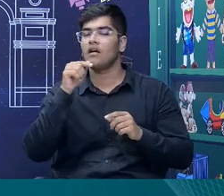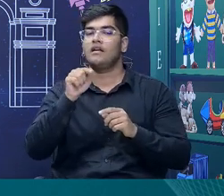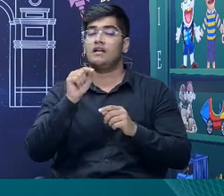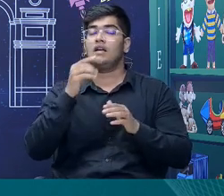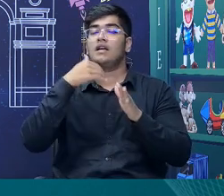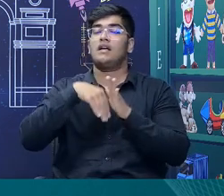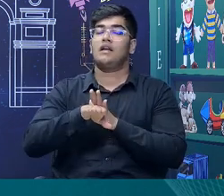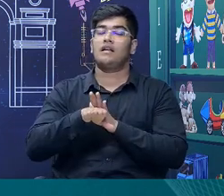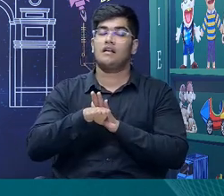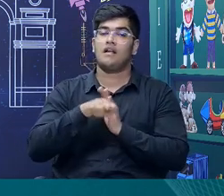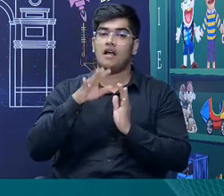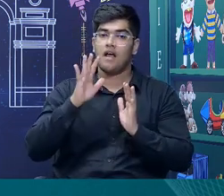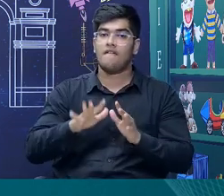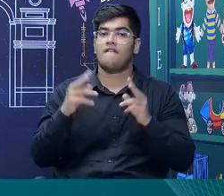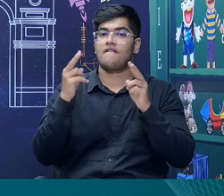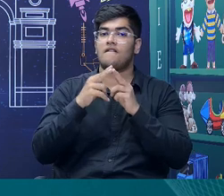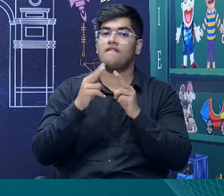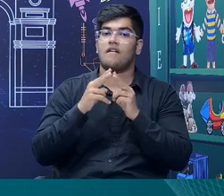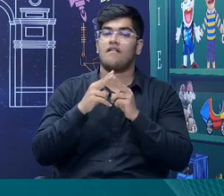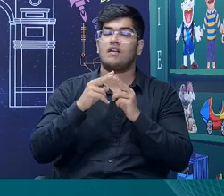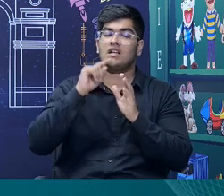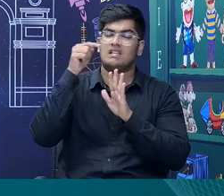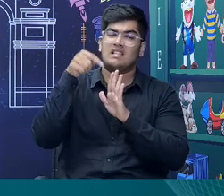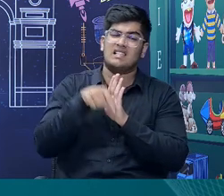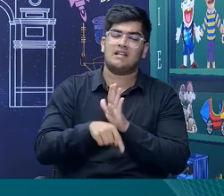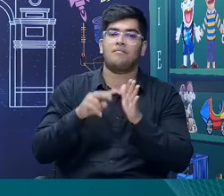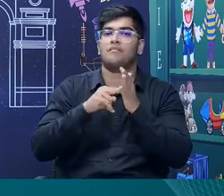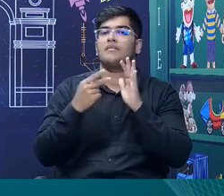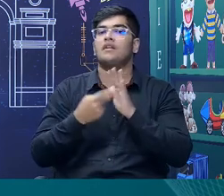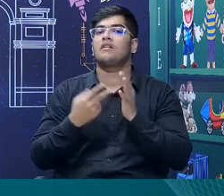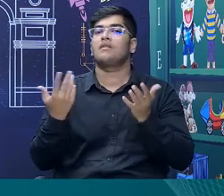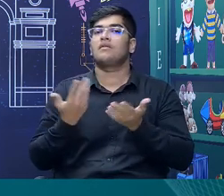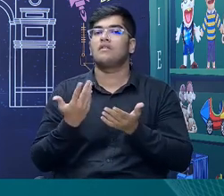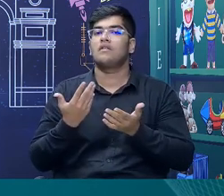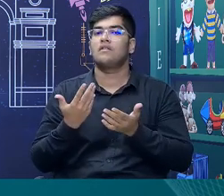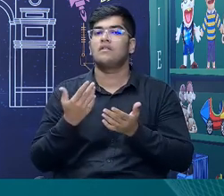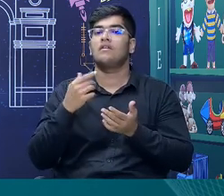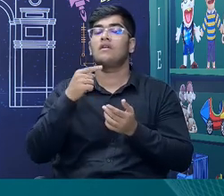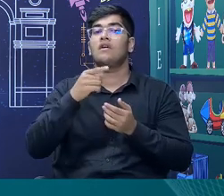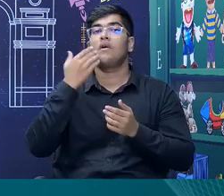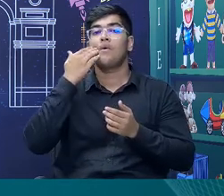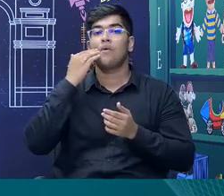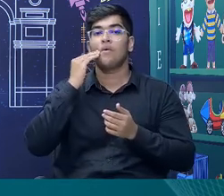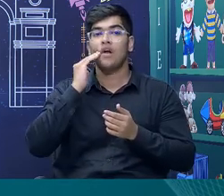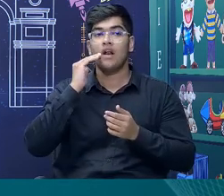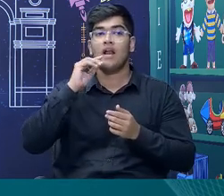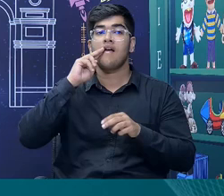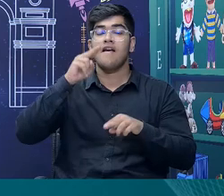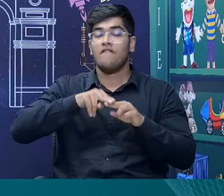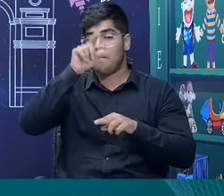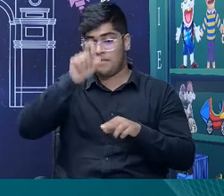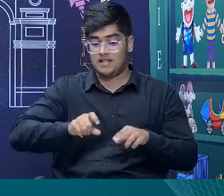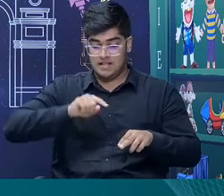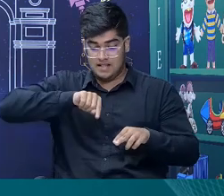एक बहुत बहुत ही गुड मतलब है वह यह की जब तक हम खुद अपने